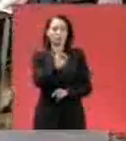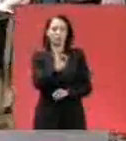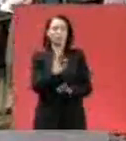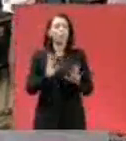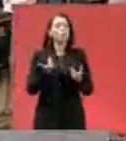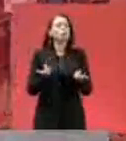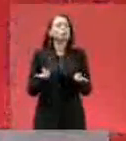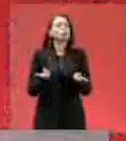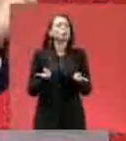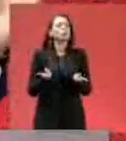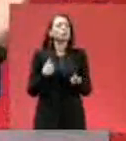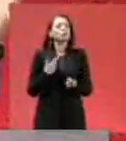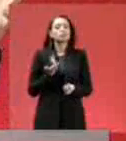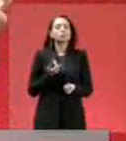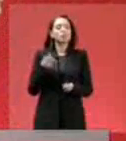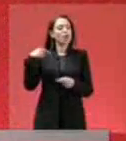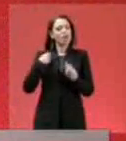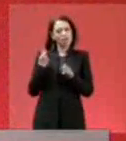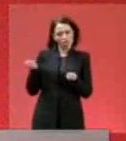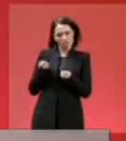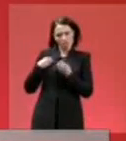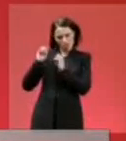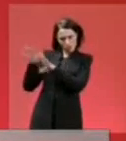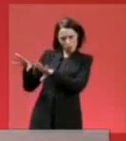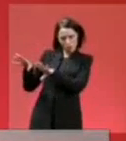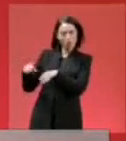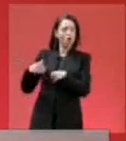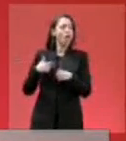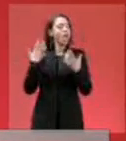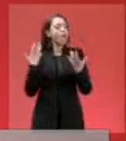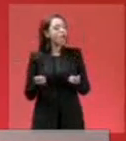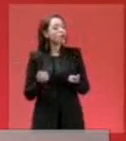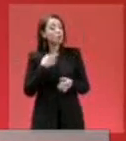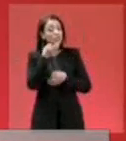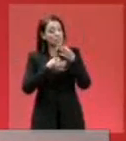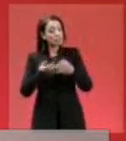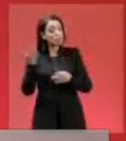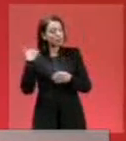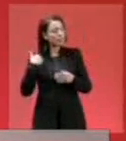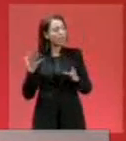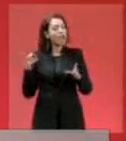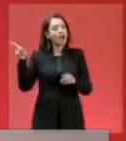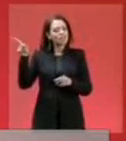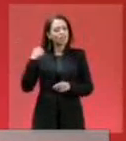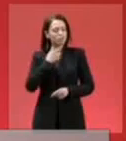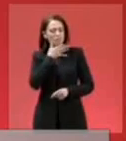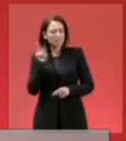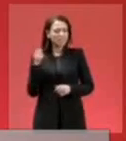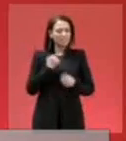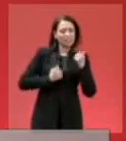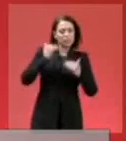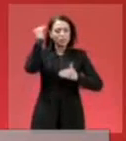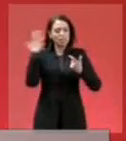Τώρα λοιπόν που τη χάρη δεν τους την κάναμε, έχουν, όπως σας είπα πριν, αρχίσει να δυσανασχετούν και